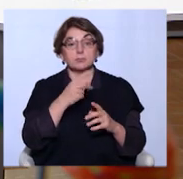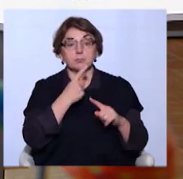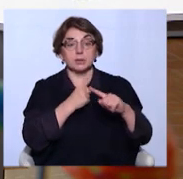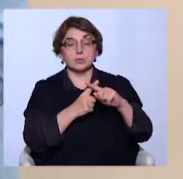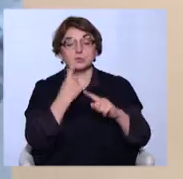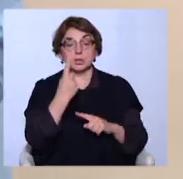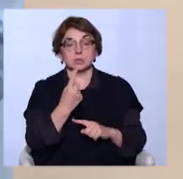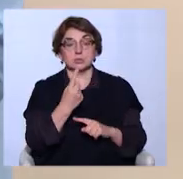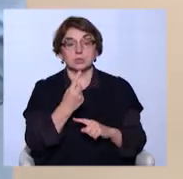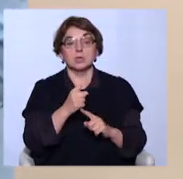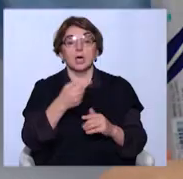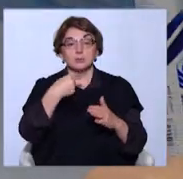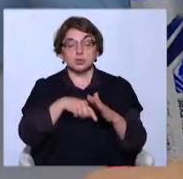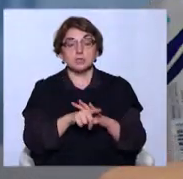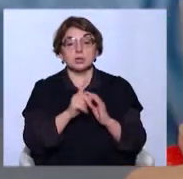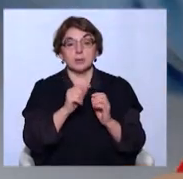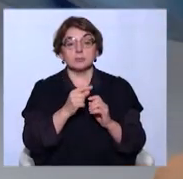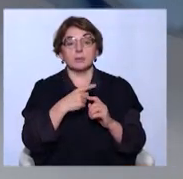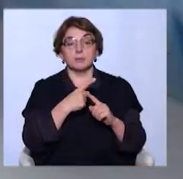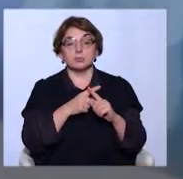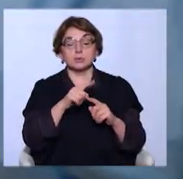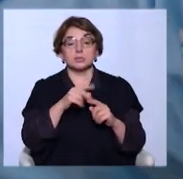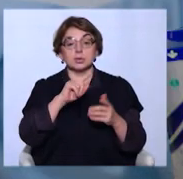არის +1. შესაბამისად, აქ გვექნება